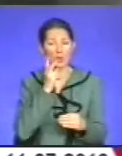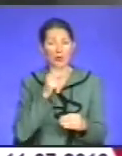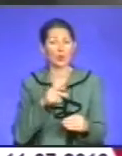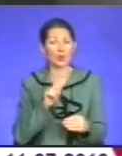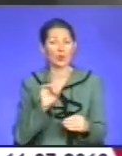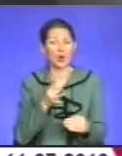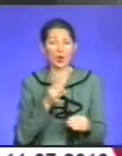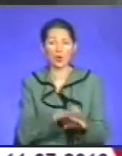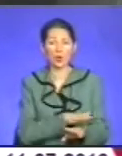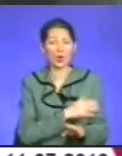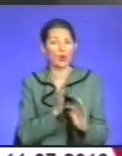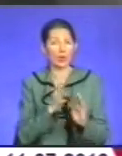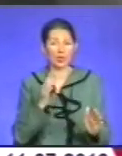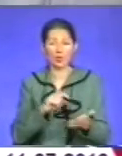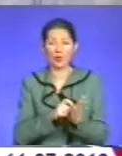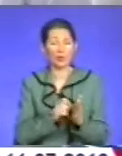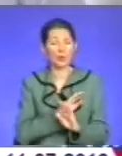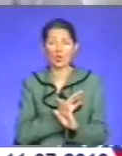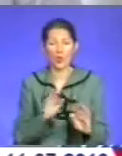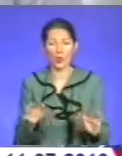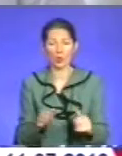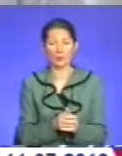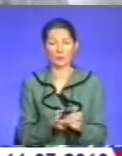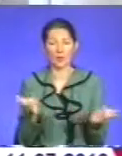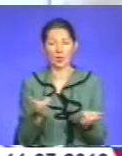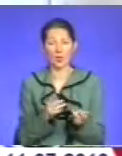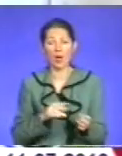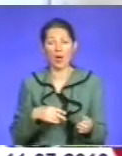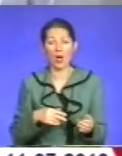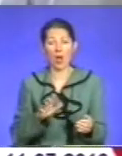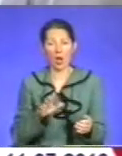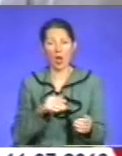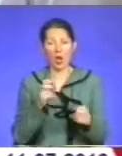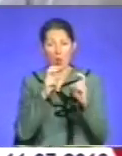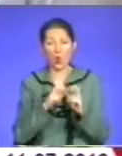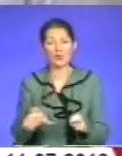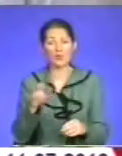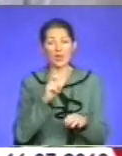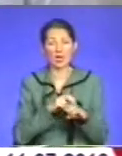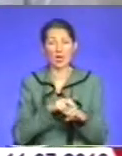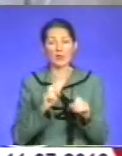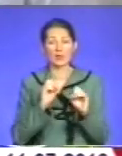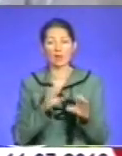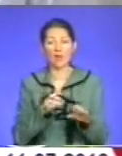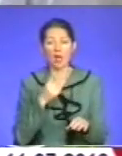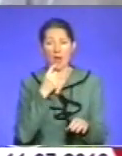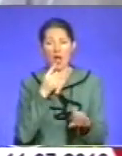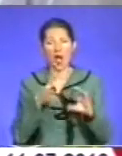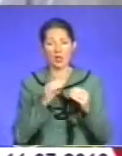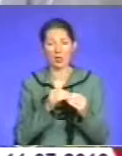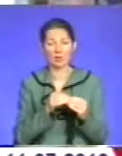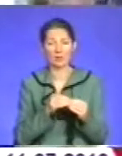черг до кабінетів фахівців не було. Треба піти 7 лікарів і здати аналізи. Немає проблем, чергів немає, лікарі